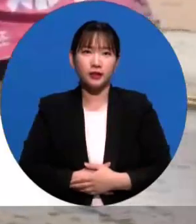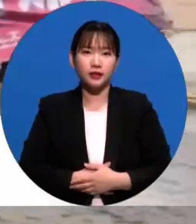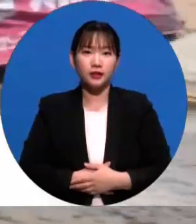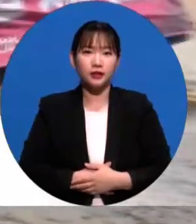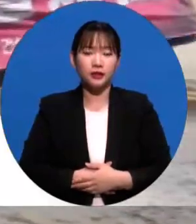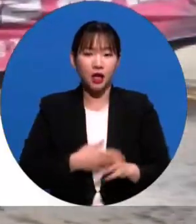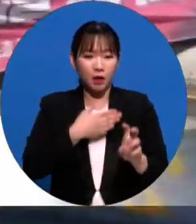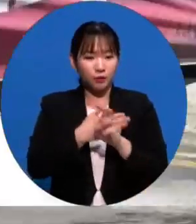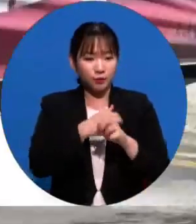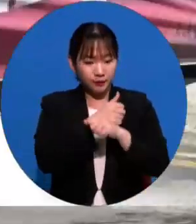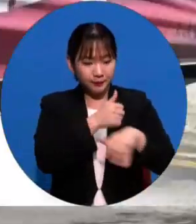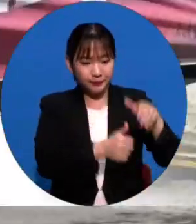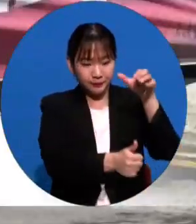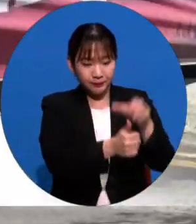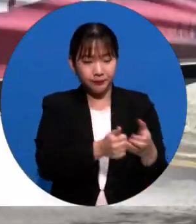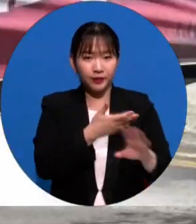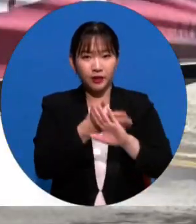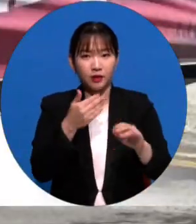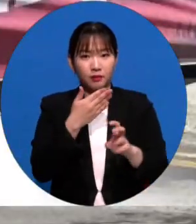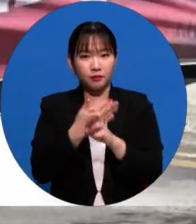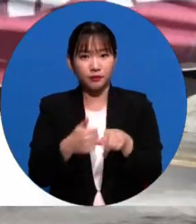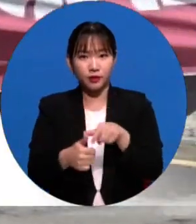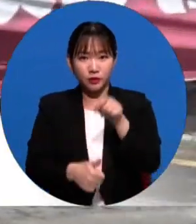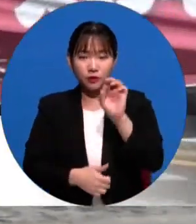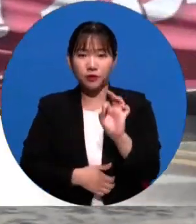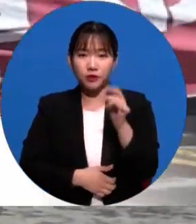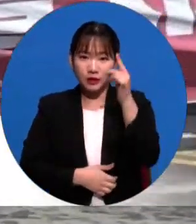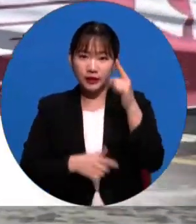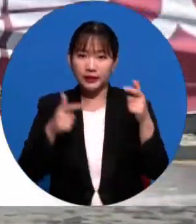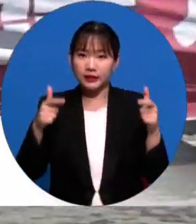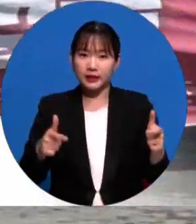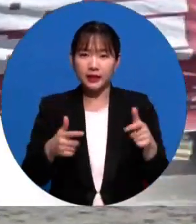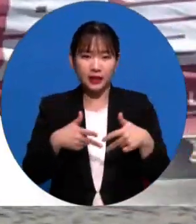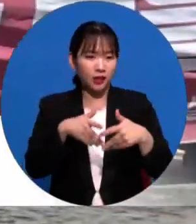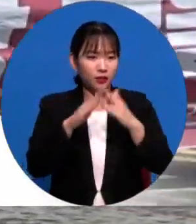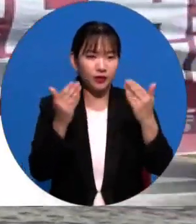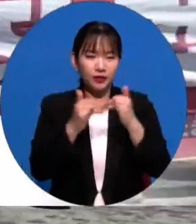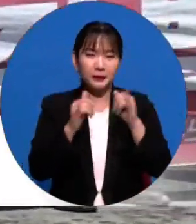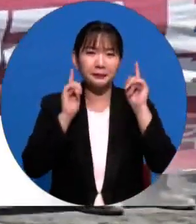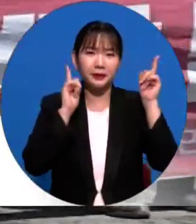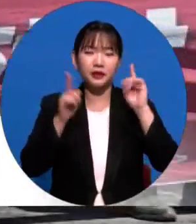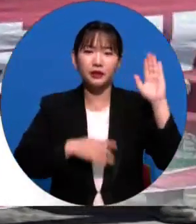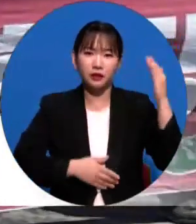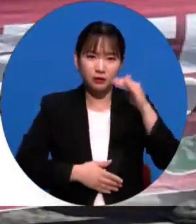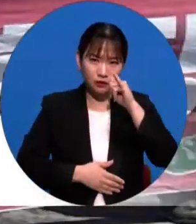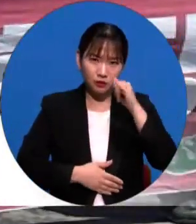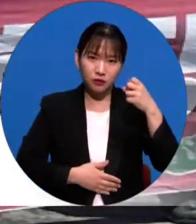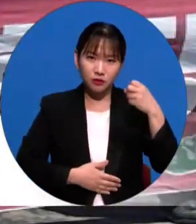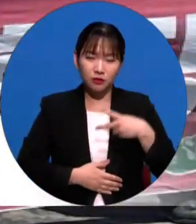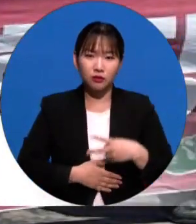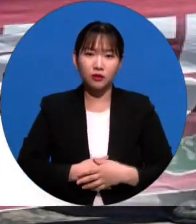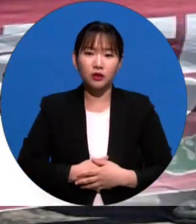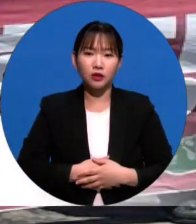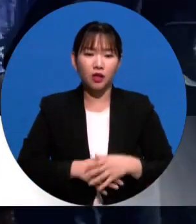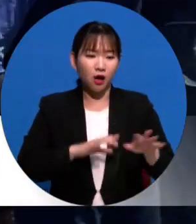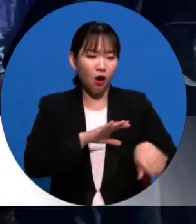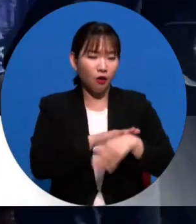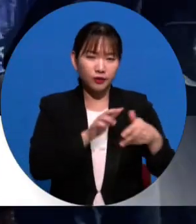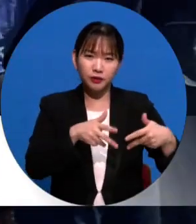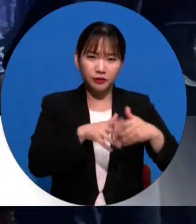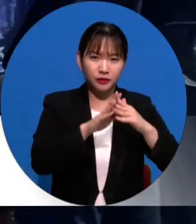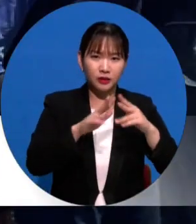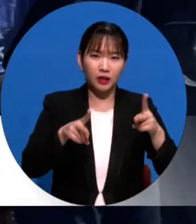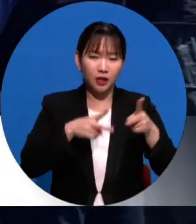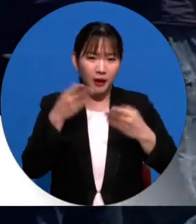민주노총은 불법 하도급과 외국인 불법 고용으로 인해 지역 건설 노동자들의 일자리를 잃고 있고 부실공사와